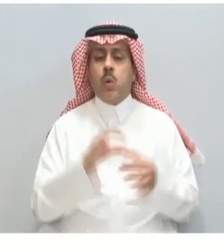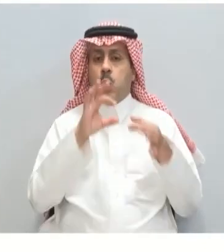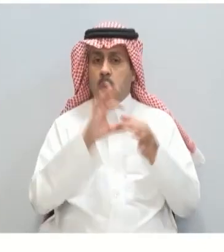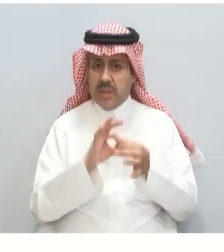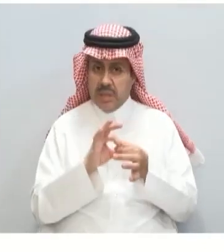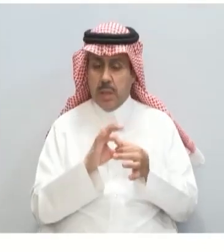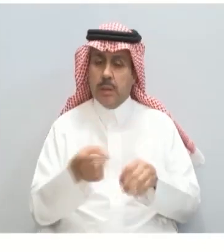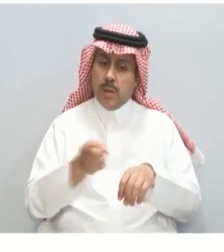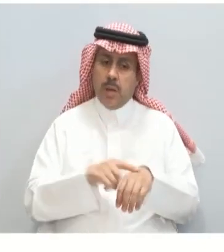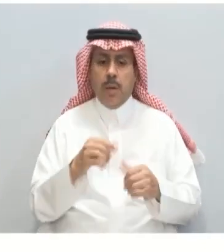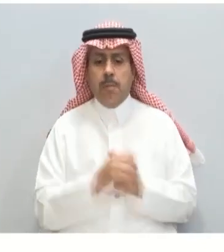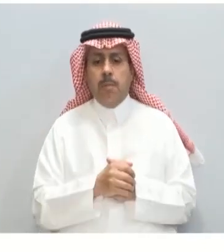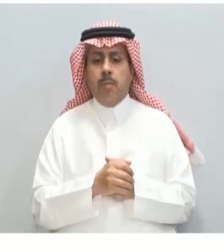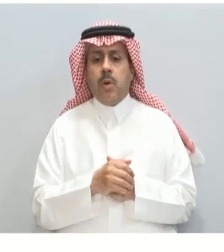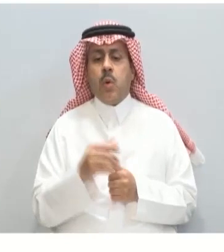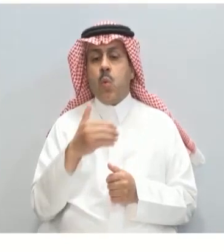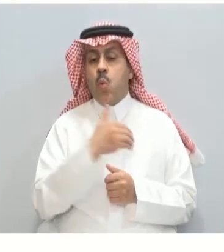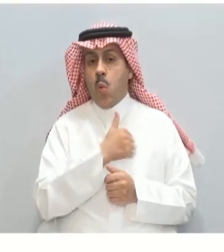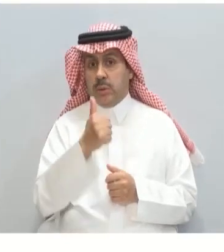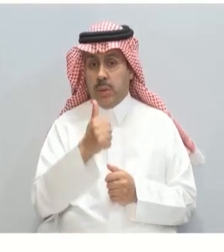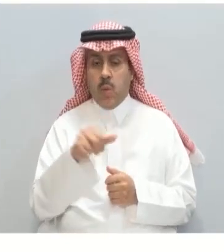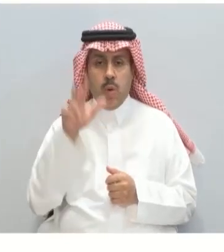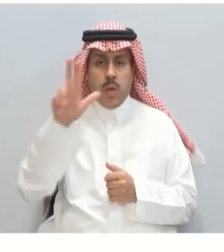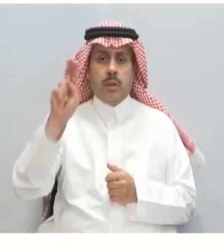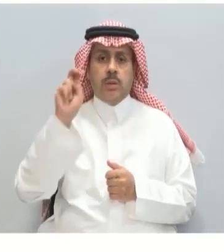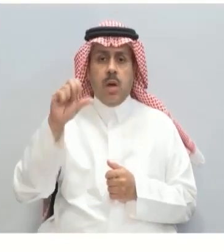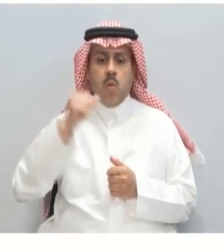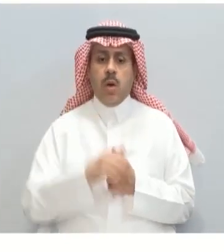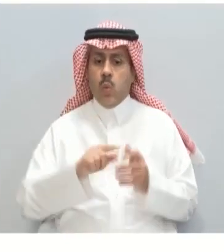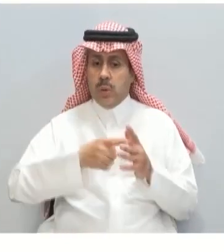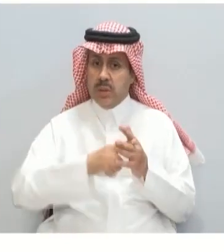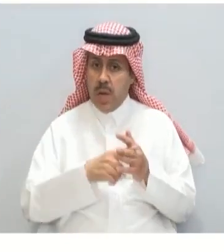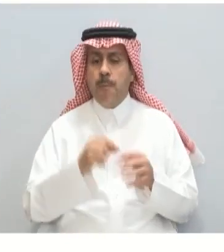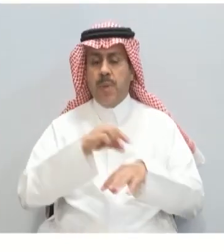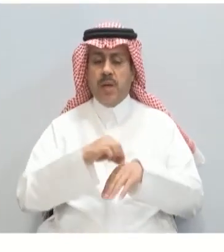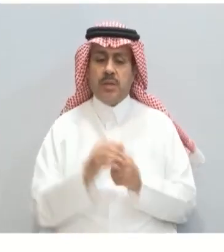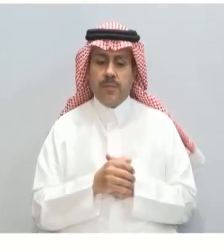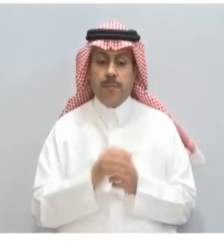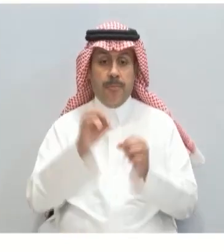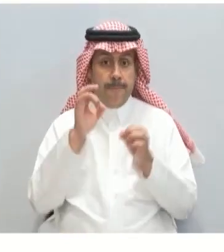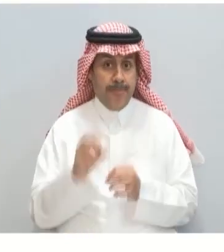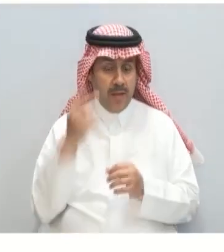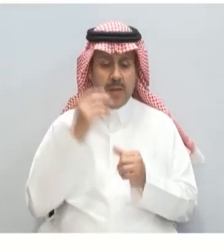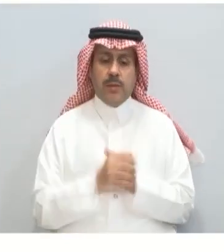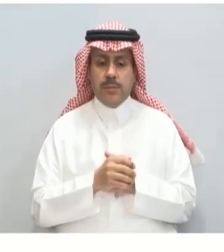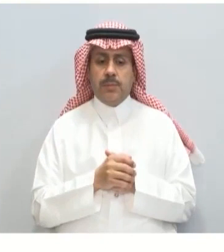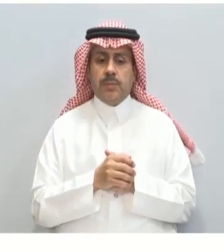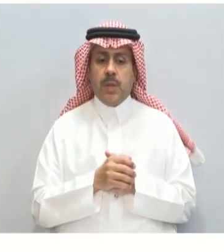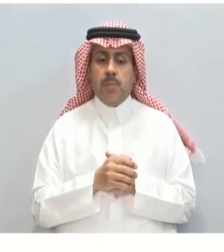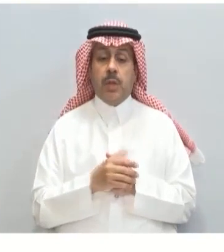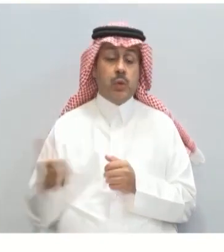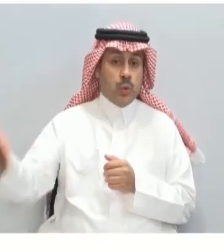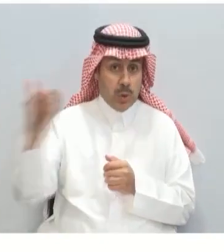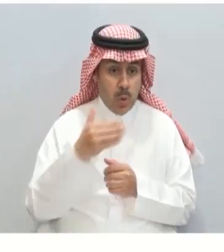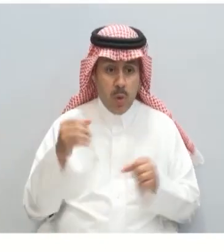الرحم والتقوى والاصلاح بين الناس هذا ما يتعلق بالايه الثانيه وهنا بان تدعوا